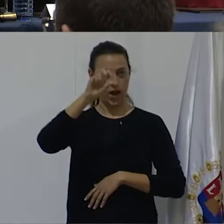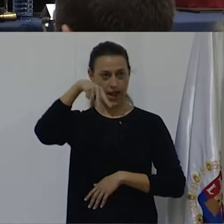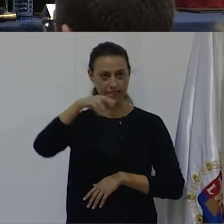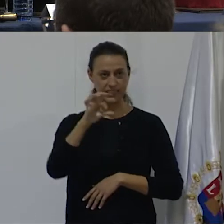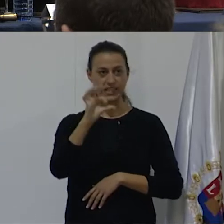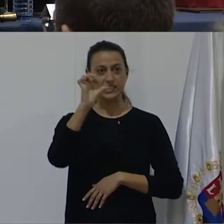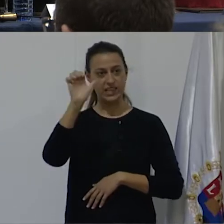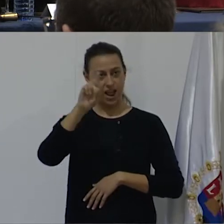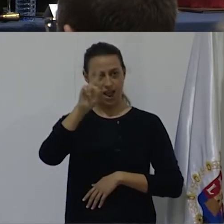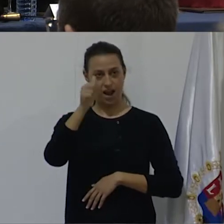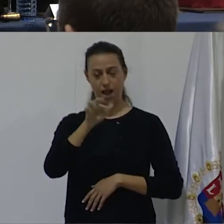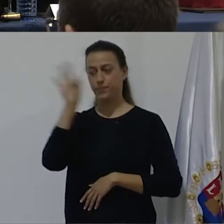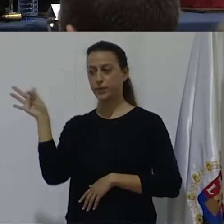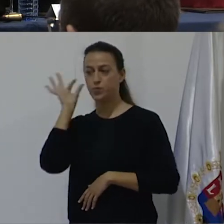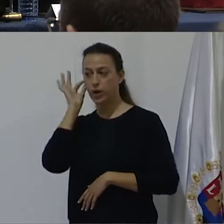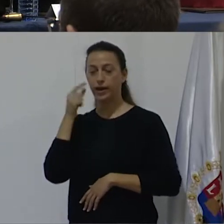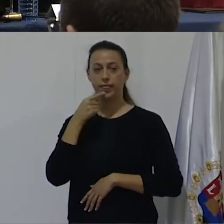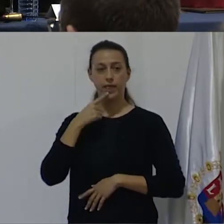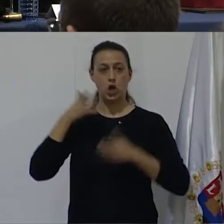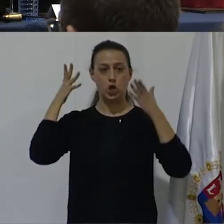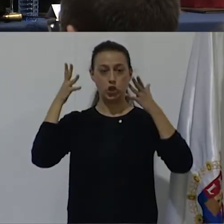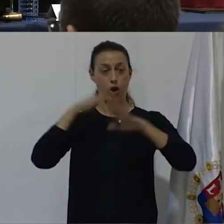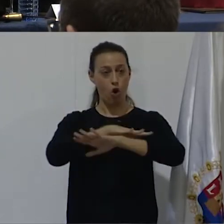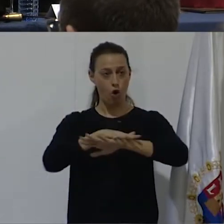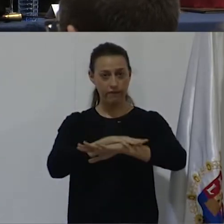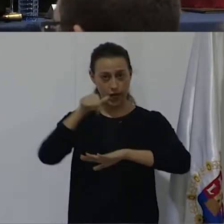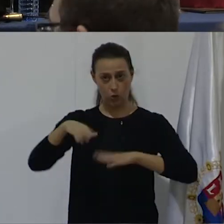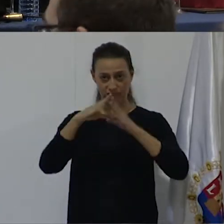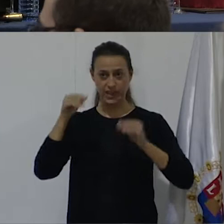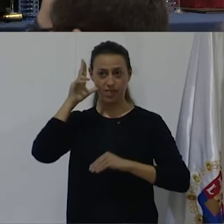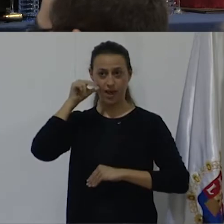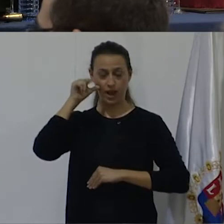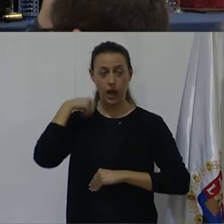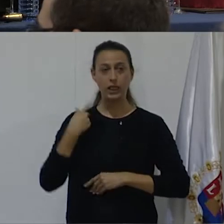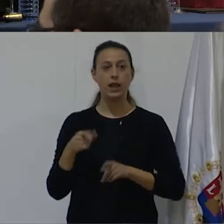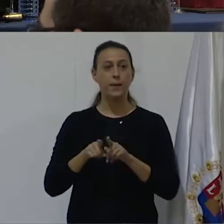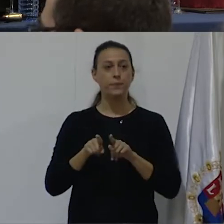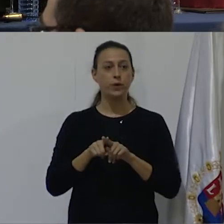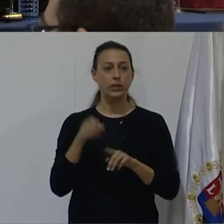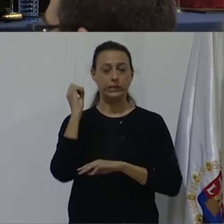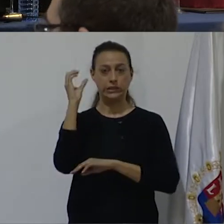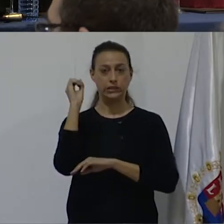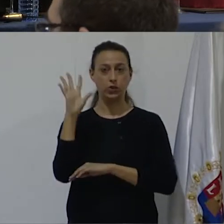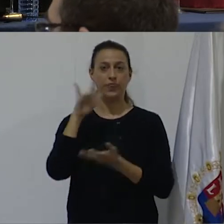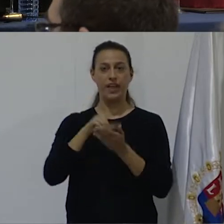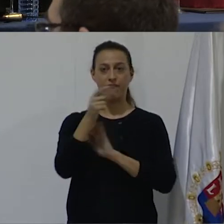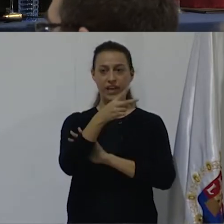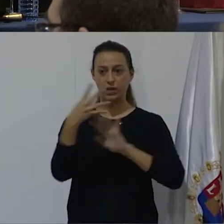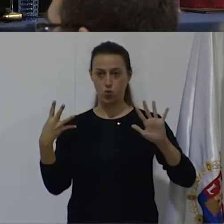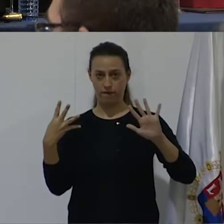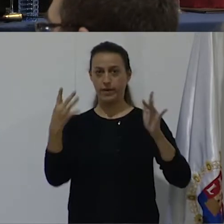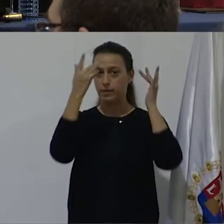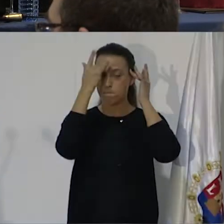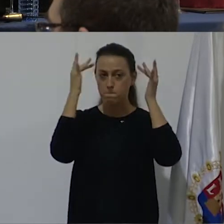El Consell de Govern de la Universitat d'Alacant, en la sessió ordinària del dia 29 de maig de 2013,